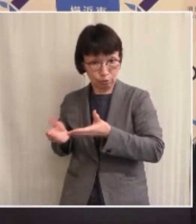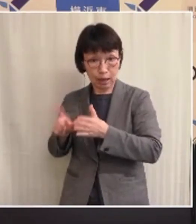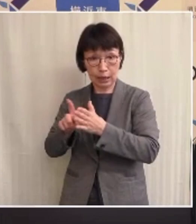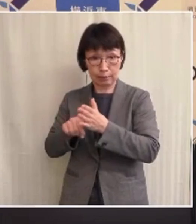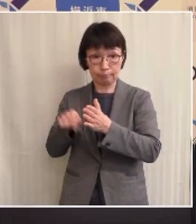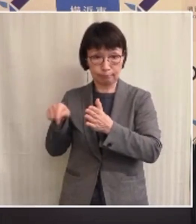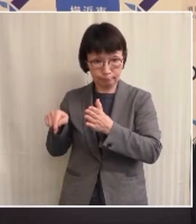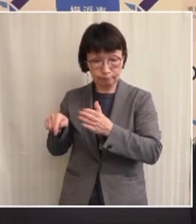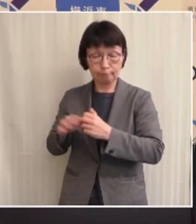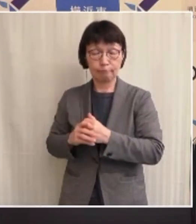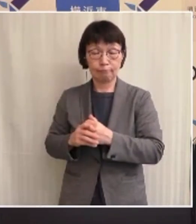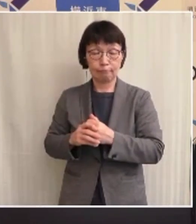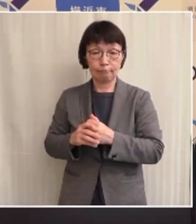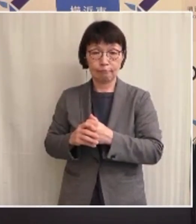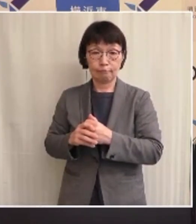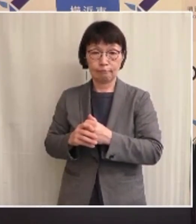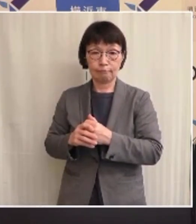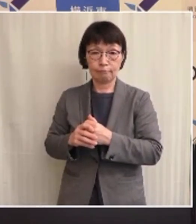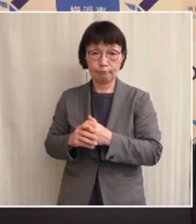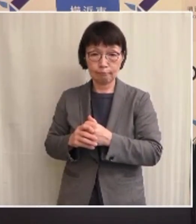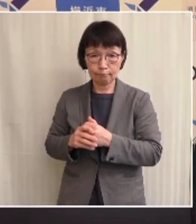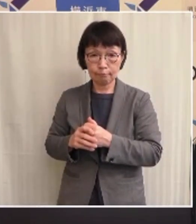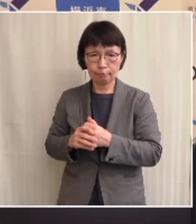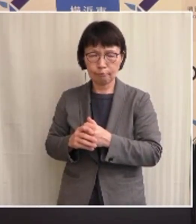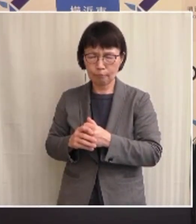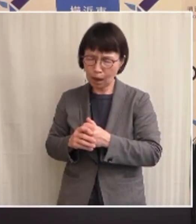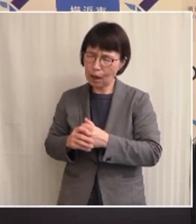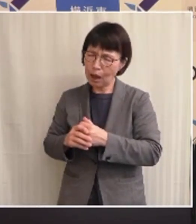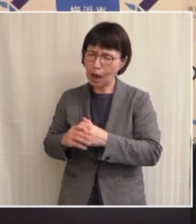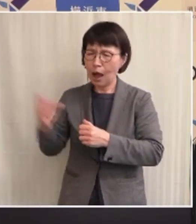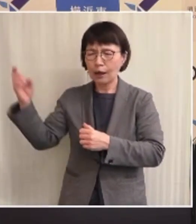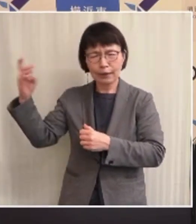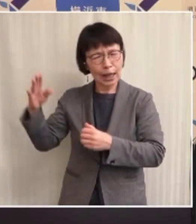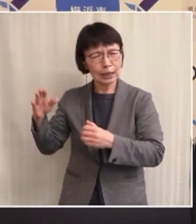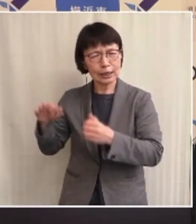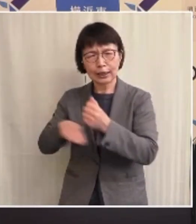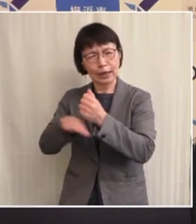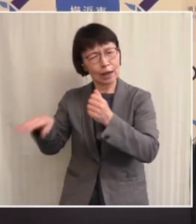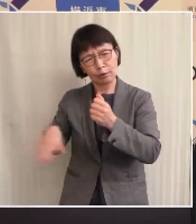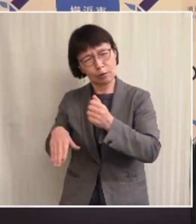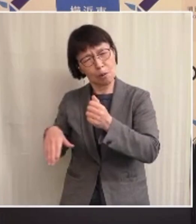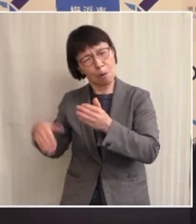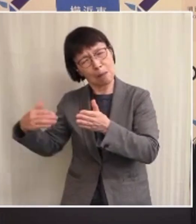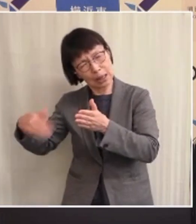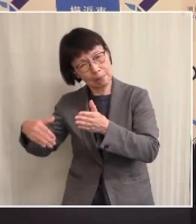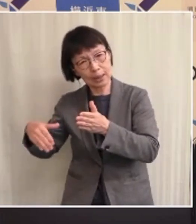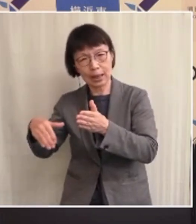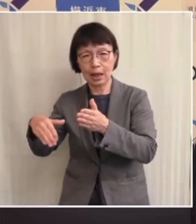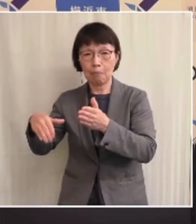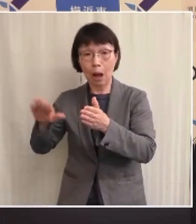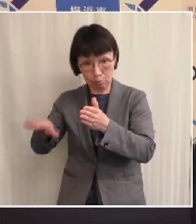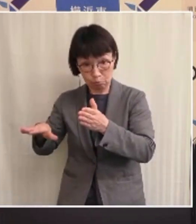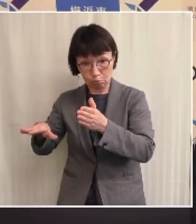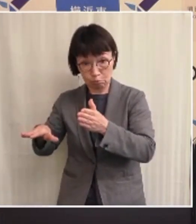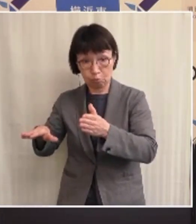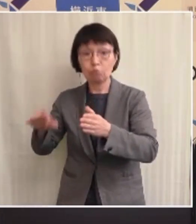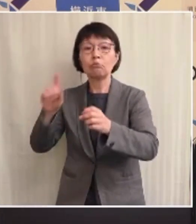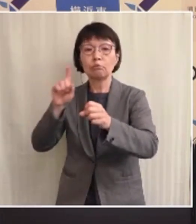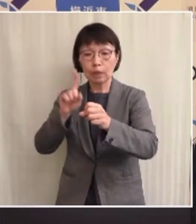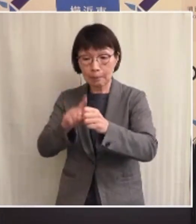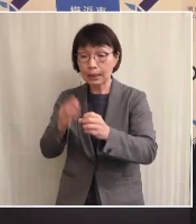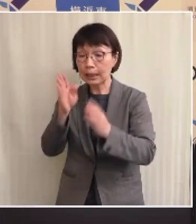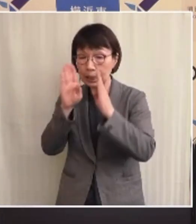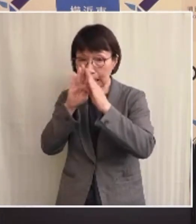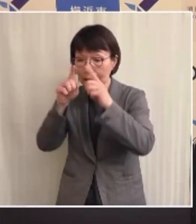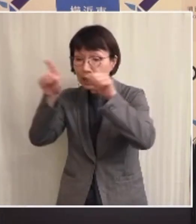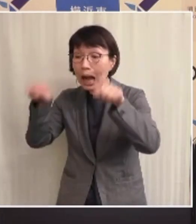合にはですね、必ずしも全てこう電子の環境が整っているわけではありませんので、紙で、お配りをさせていただ